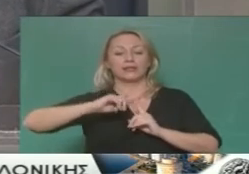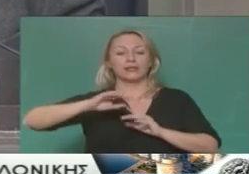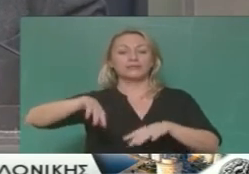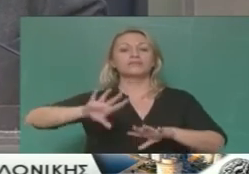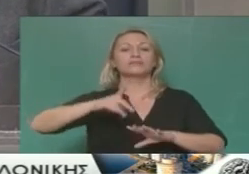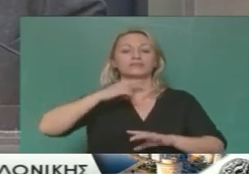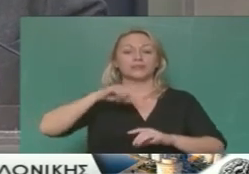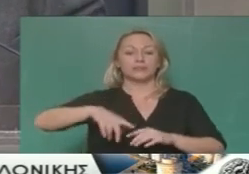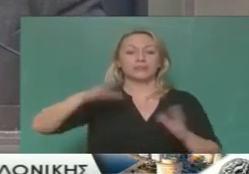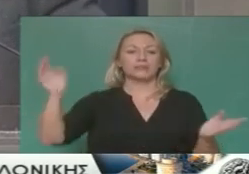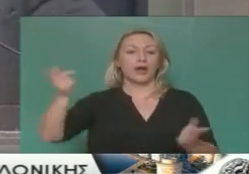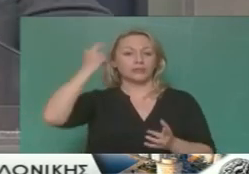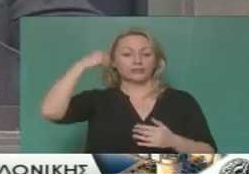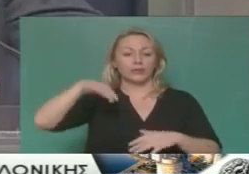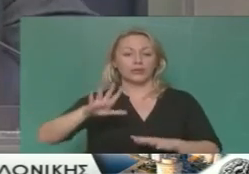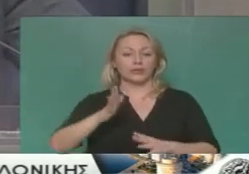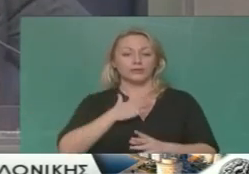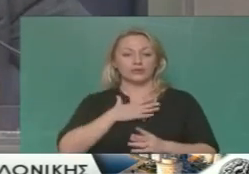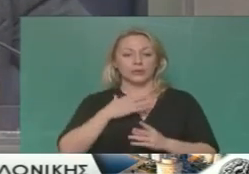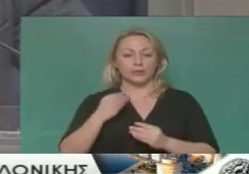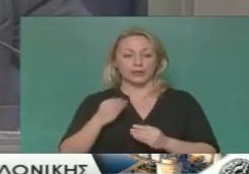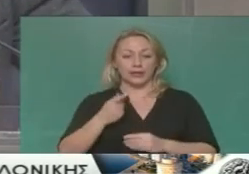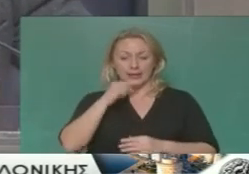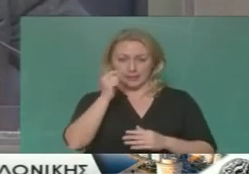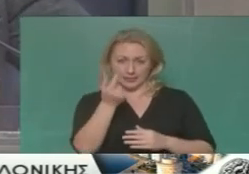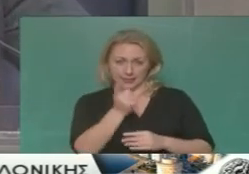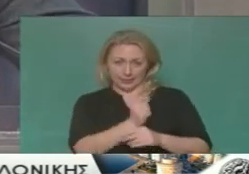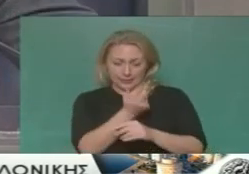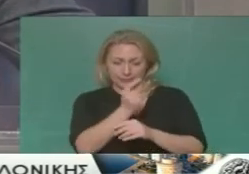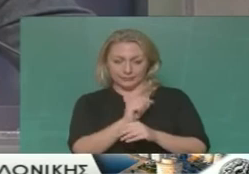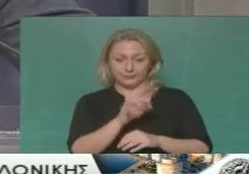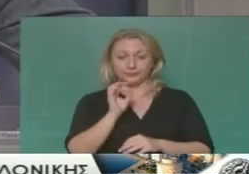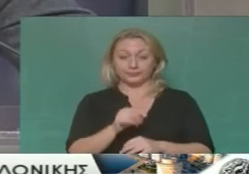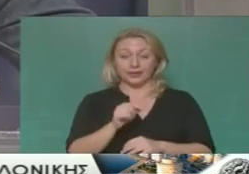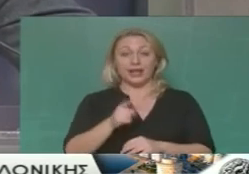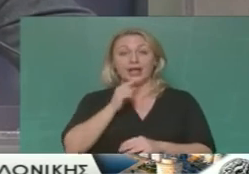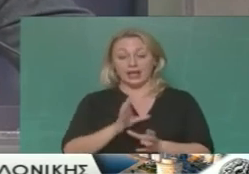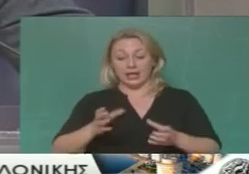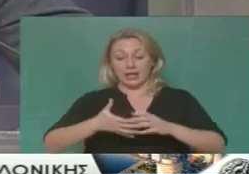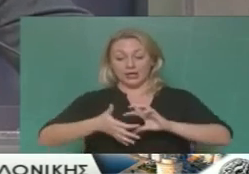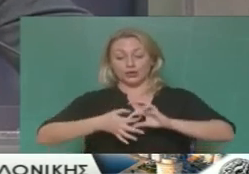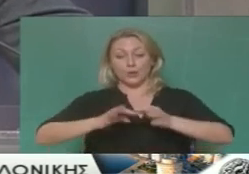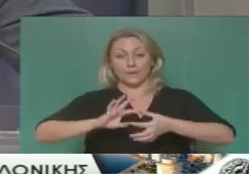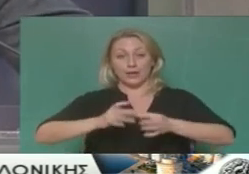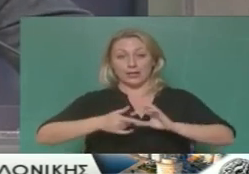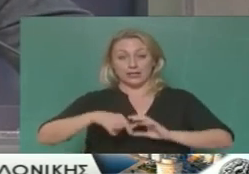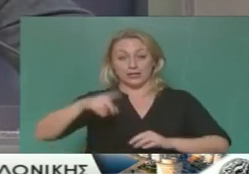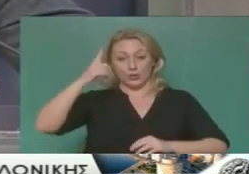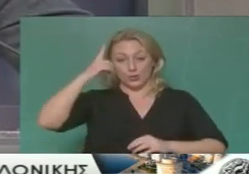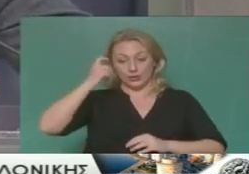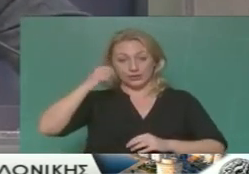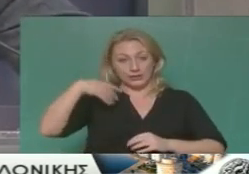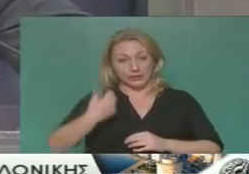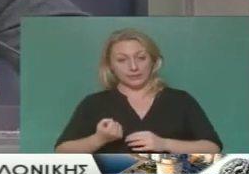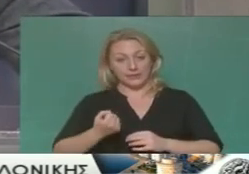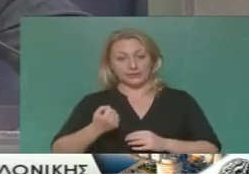να πηγαίνει σαν ξέφραγο εμπέλη. Ευχαριστώ, κύριε Χρυσοχρόνου. Λοιπόν, τελειώνω δευτερόλεπτα. Εμείς θεσμικά, σαν σωματείο, έχουμε